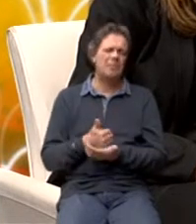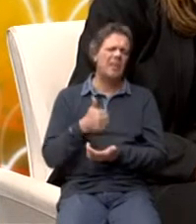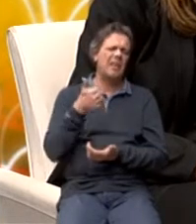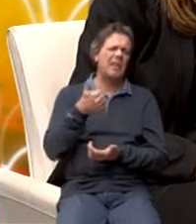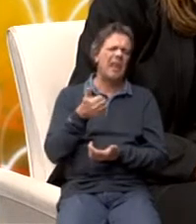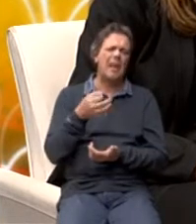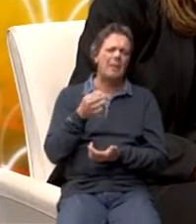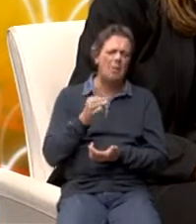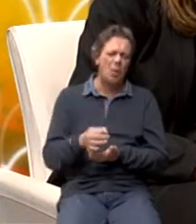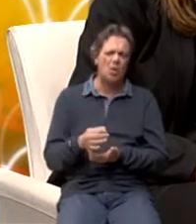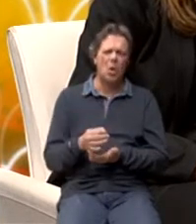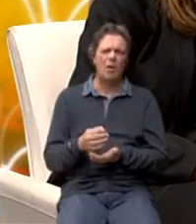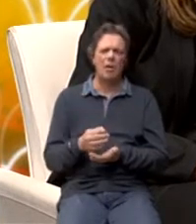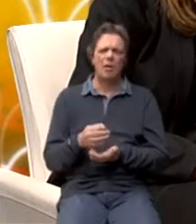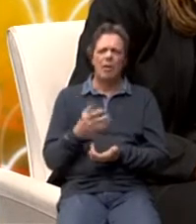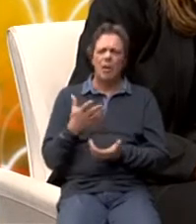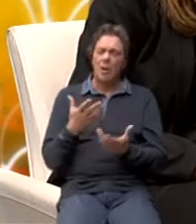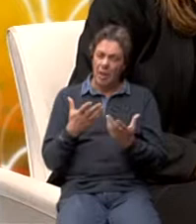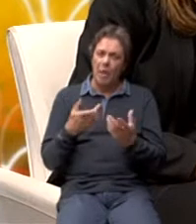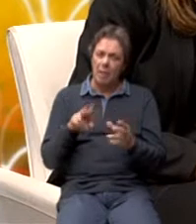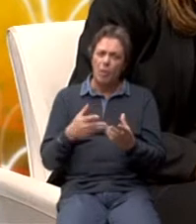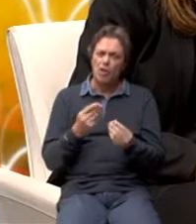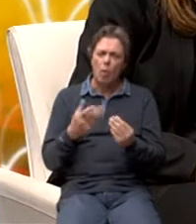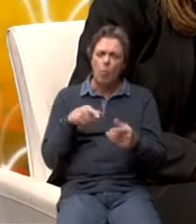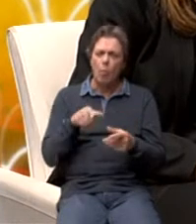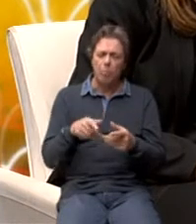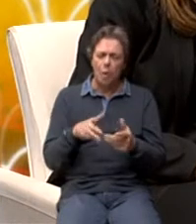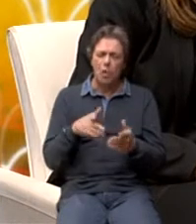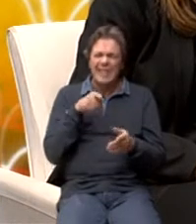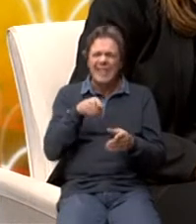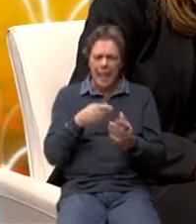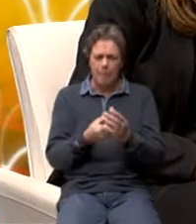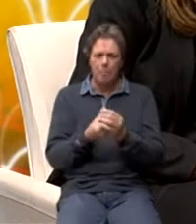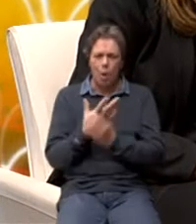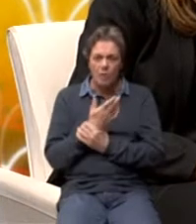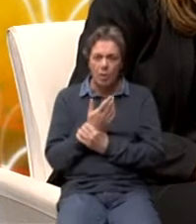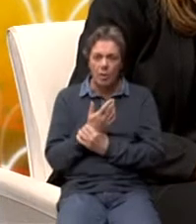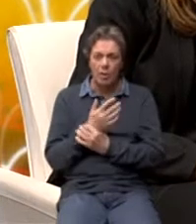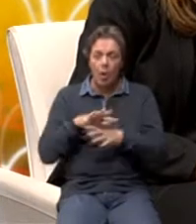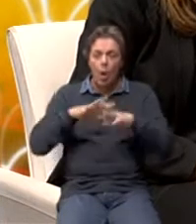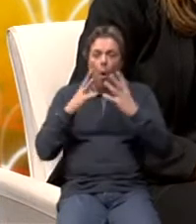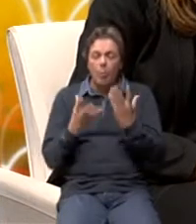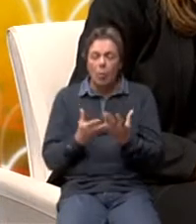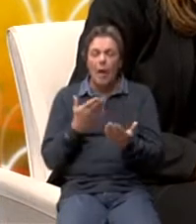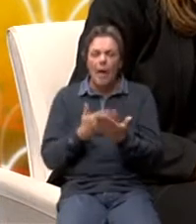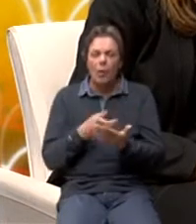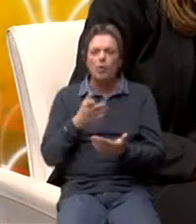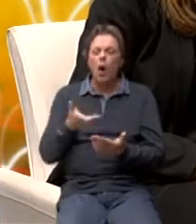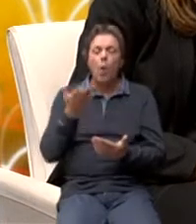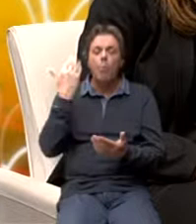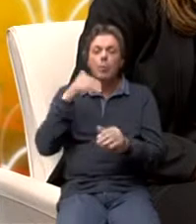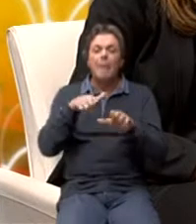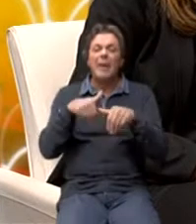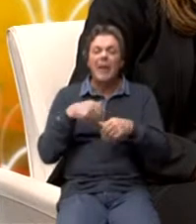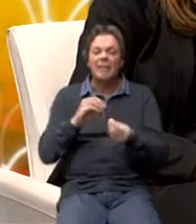bahato govoreći. Znači, ostaje jako puno prostora da se taj ekološki proizvod oblikuje na način da on bude prihvatljiv